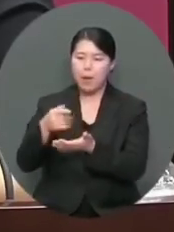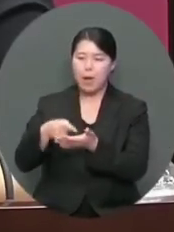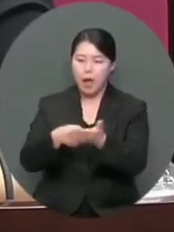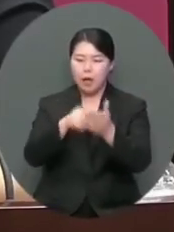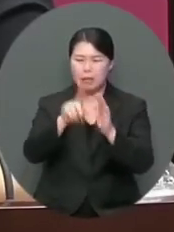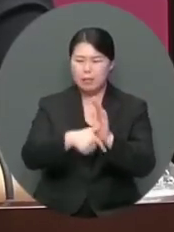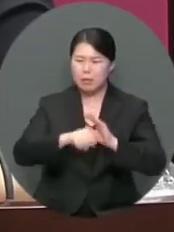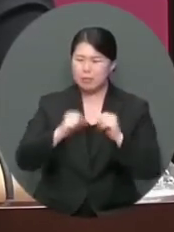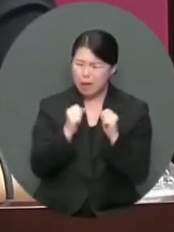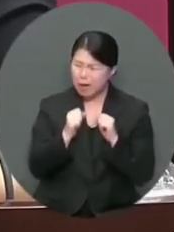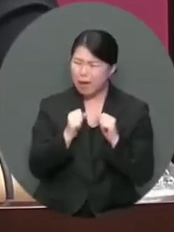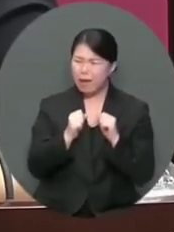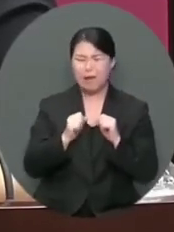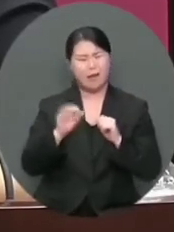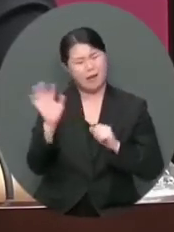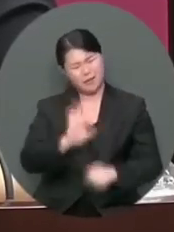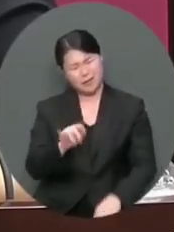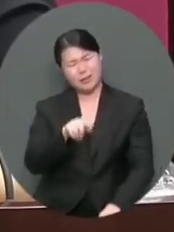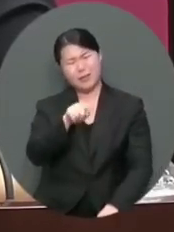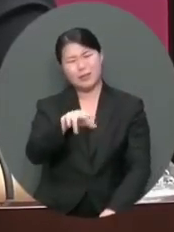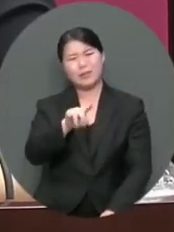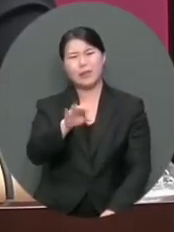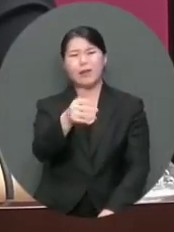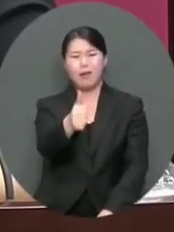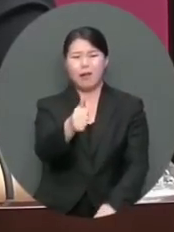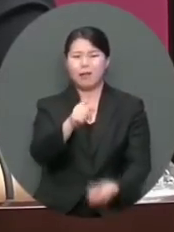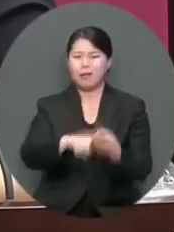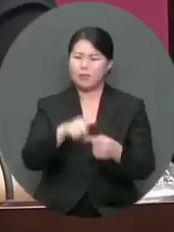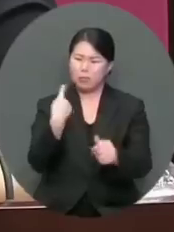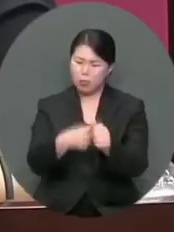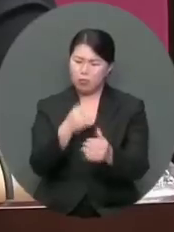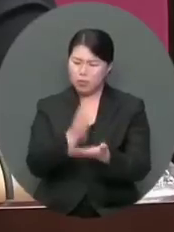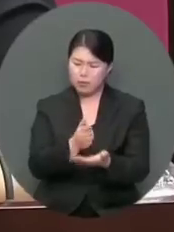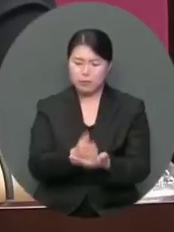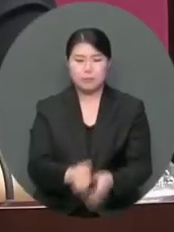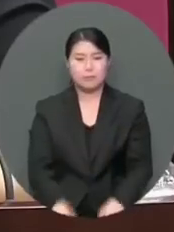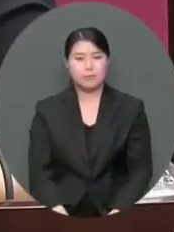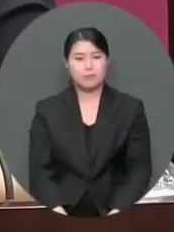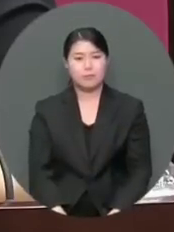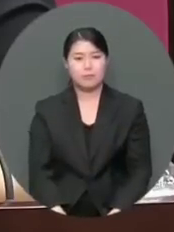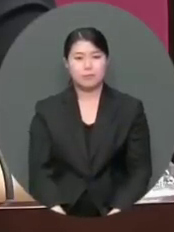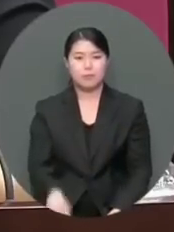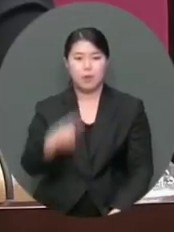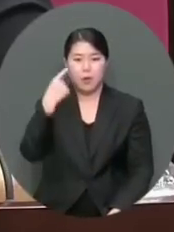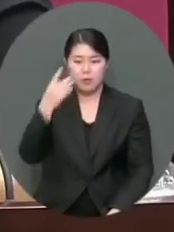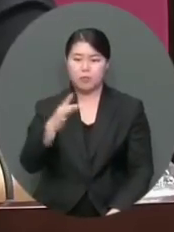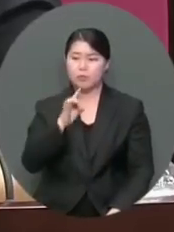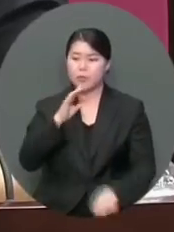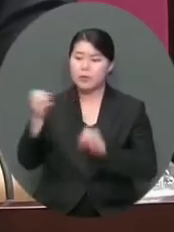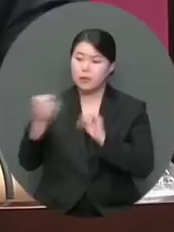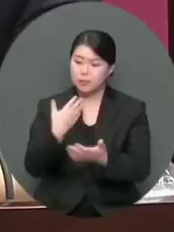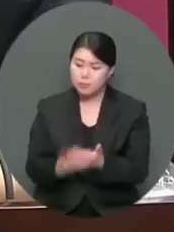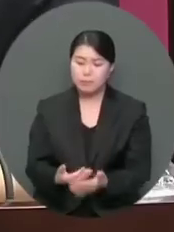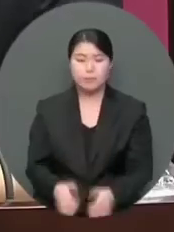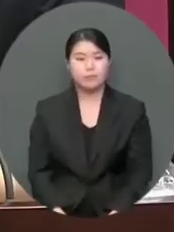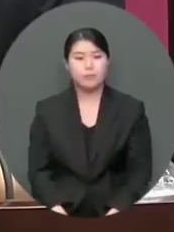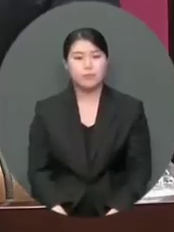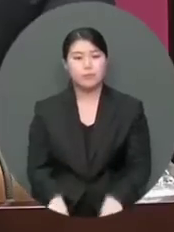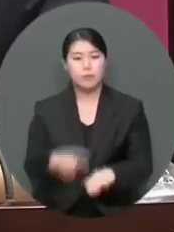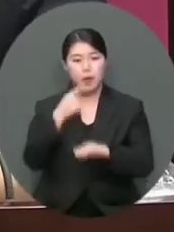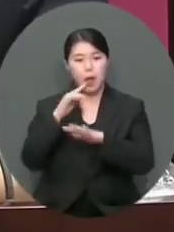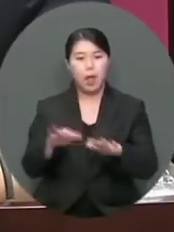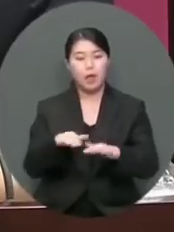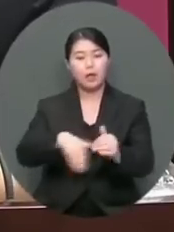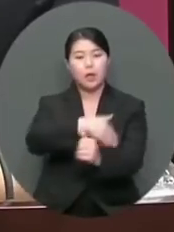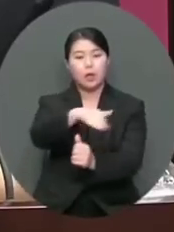들으실 분입니까? 그거는 정혜구 이사장님에 대한 모욕입니다. 묻는 말에만 답변해 주셨으면 좋겠습니다. 해양생태계에 위협을 줄 수